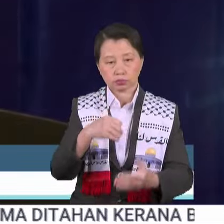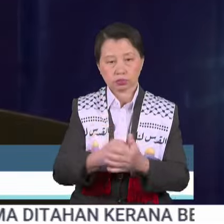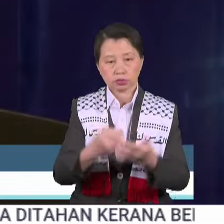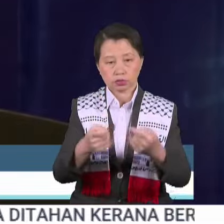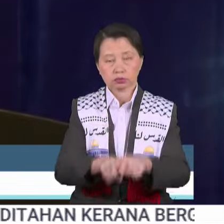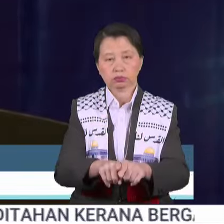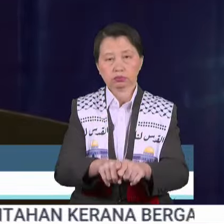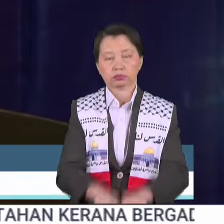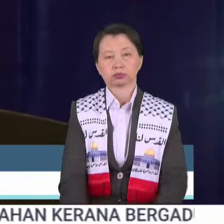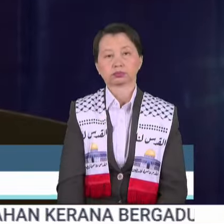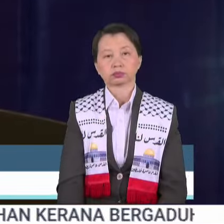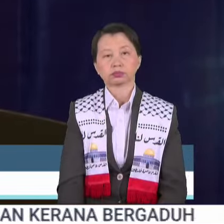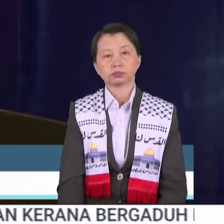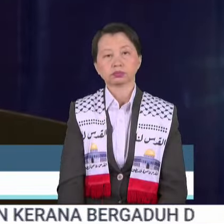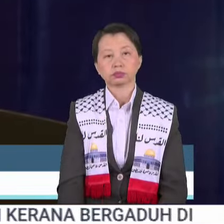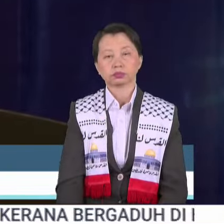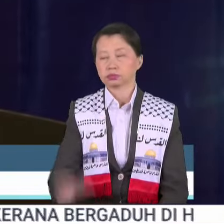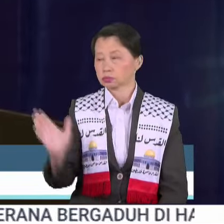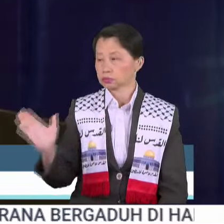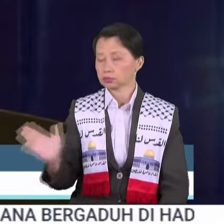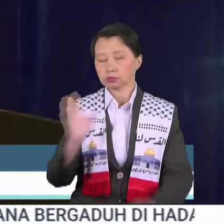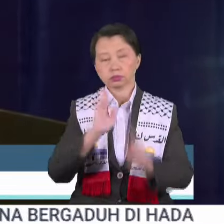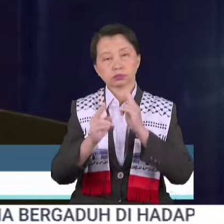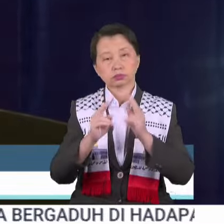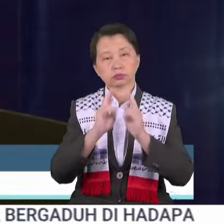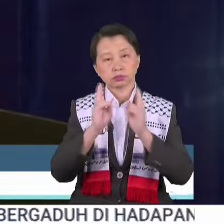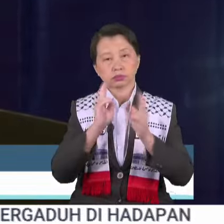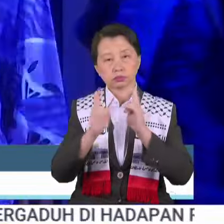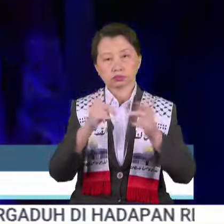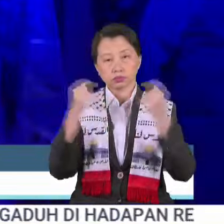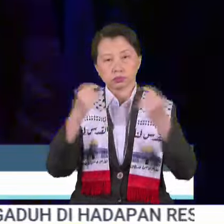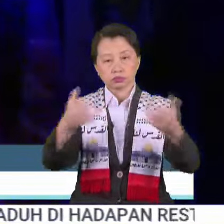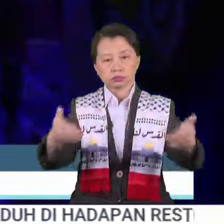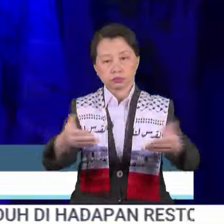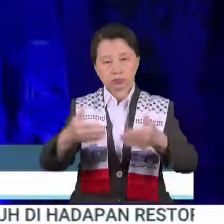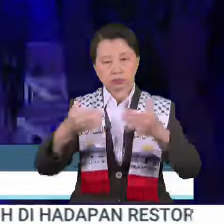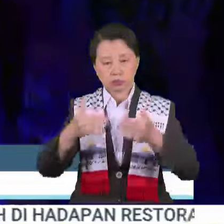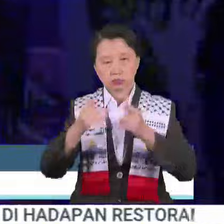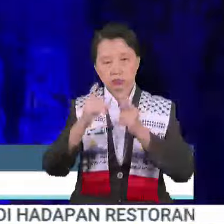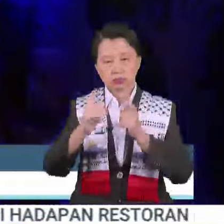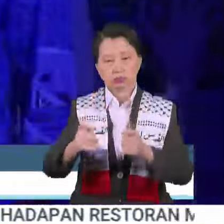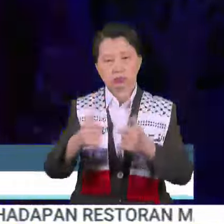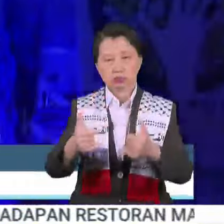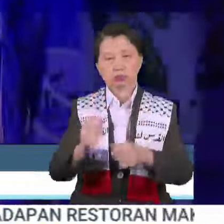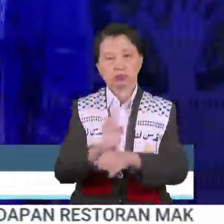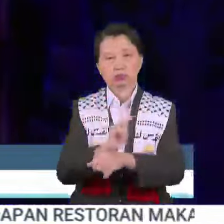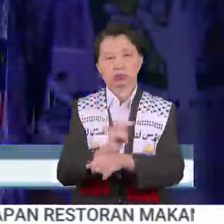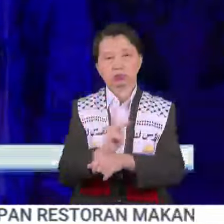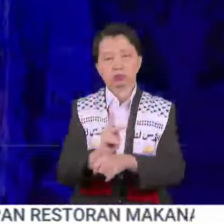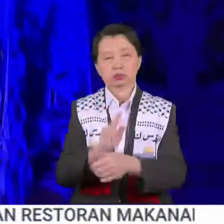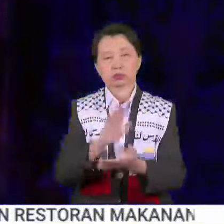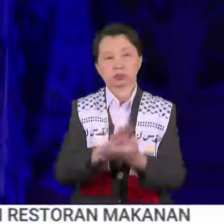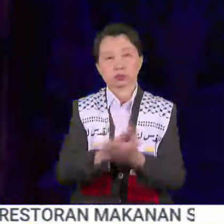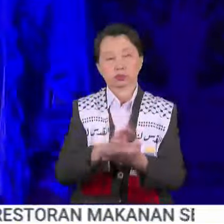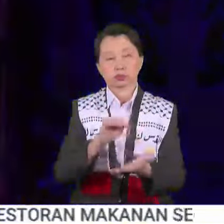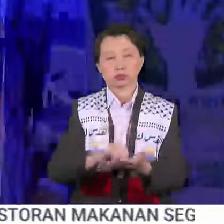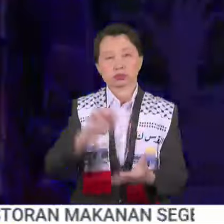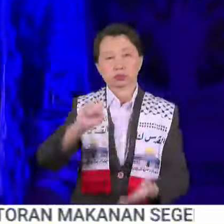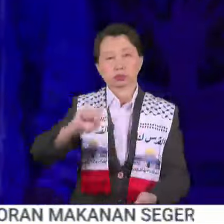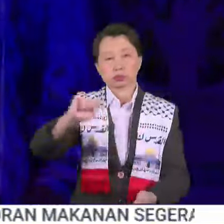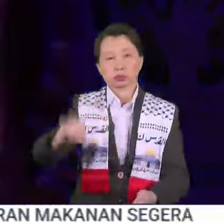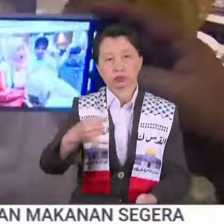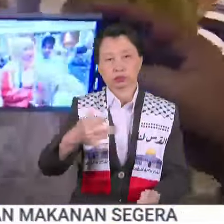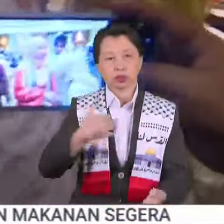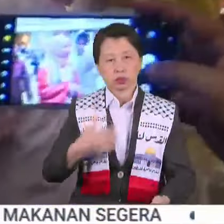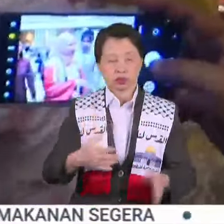berlaku. Beliau berucap pada majlis perasmian penutupan anugerah kecemerlangan koperasi sekolah di Subang Jaya. Setakat ini